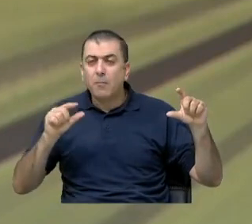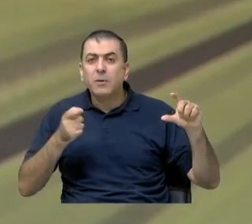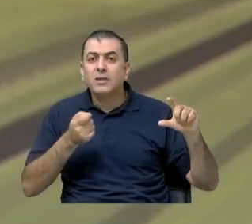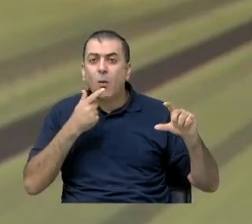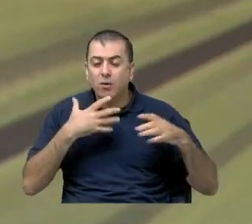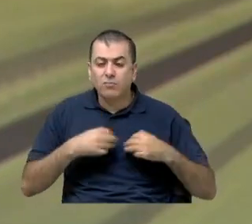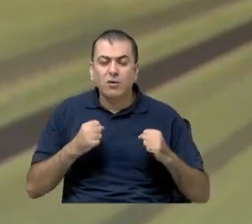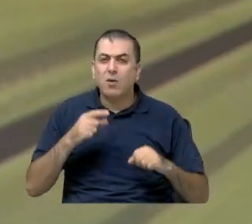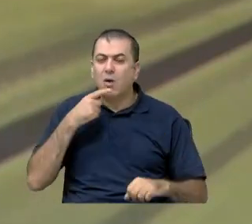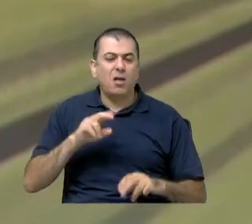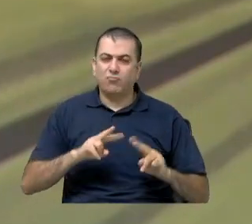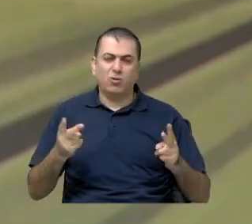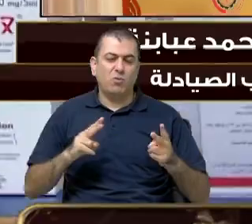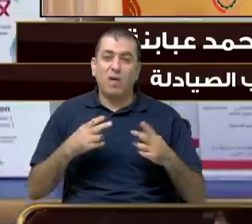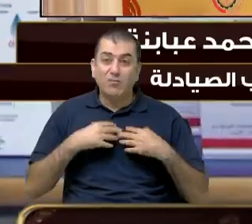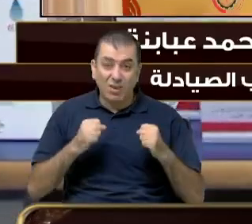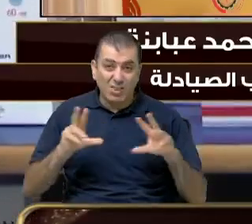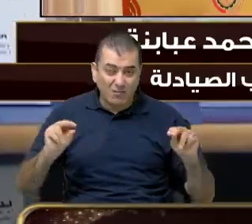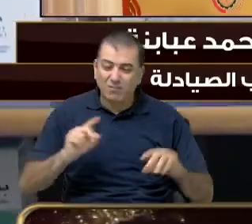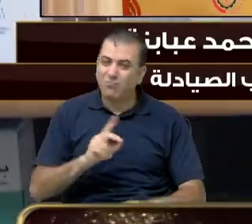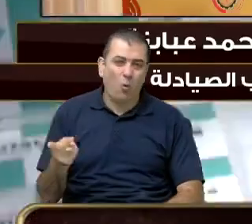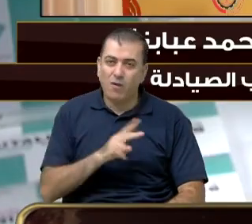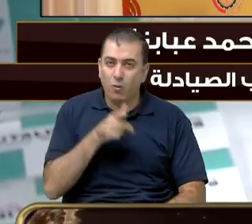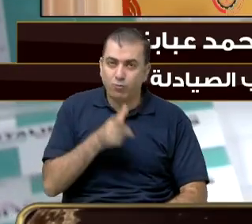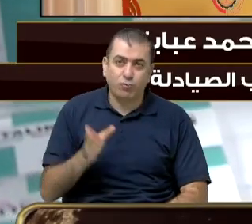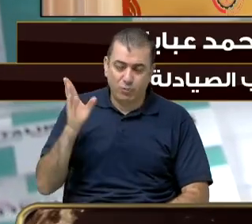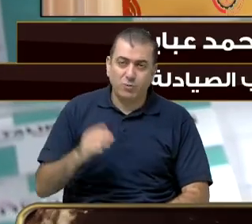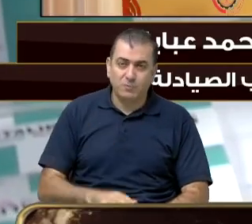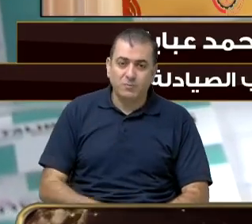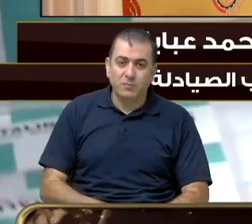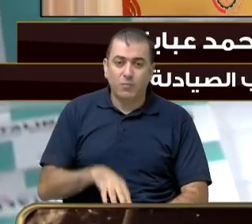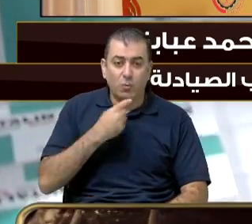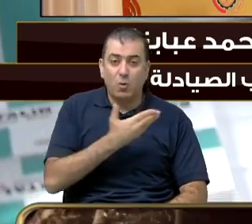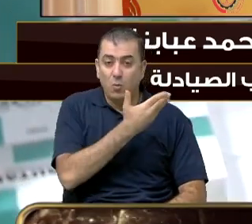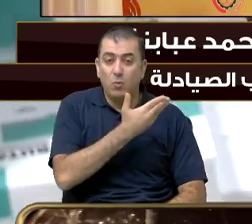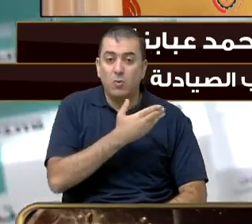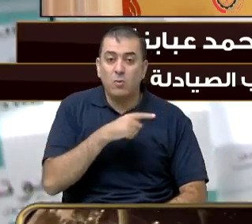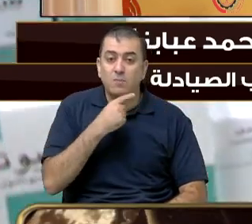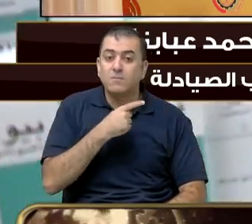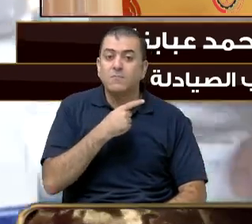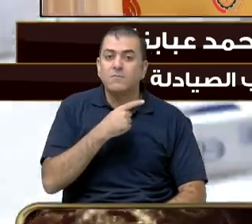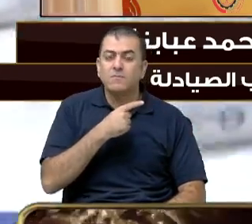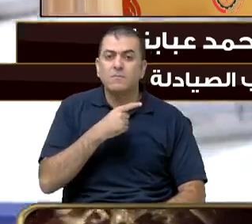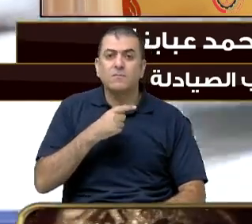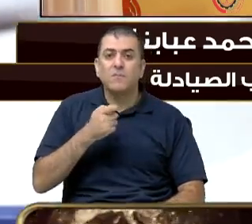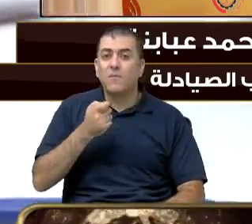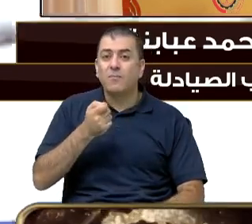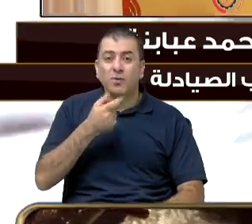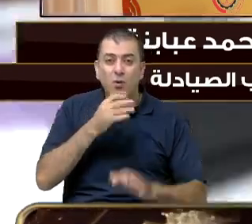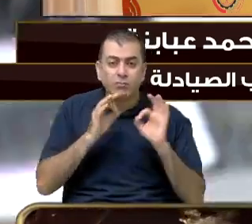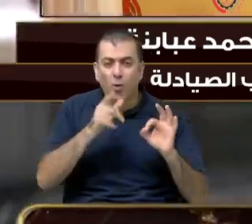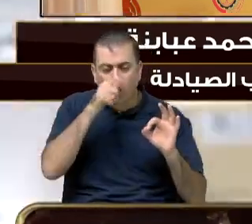حسب كلامه. لا مش بنفس الجودة. وتم قبض أدوية مع أنت لا تستطيع تفكيكها عن العلاج